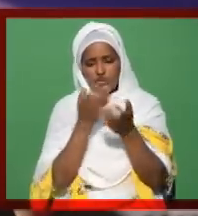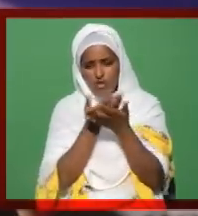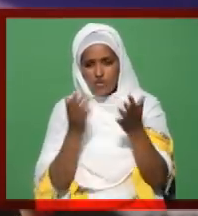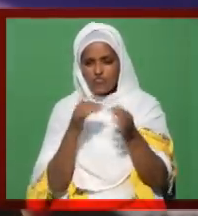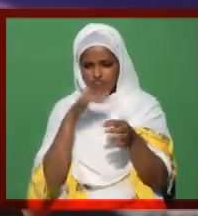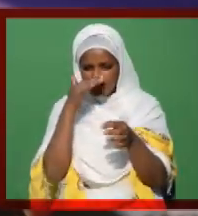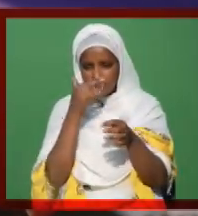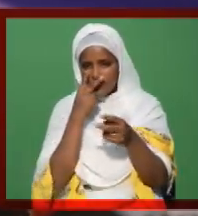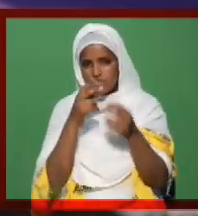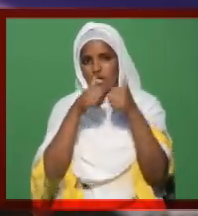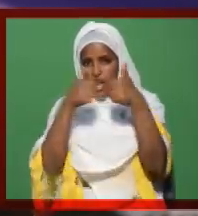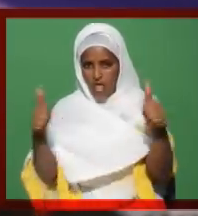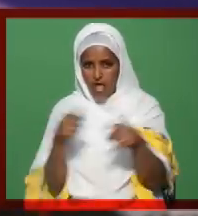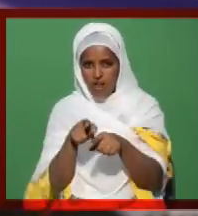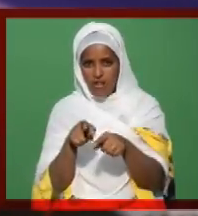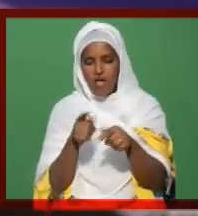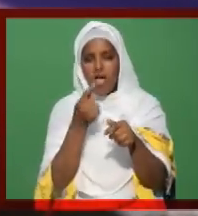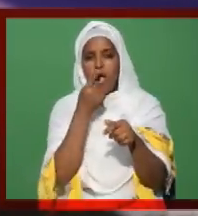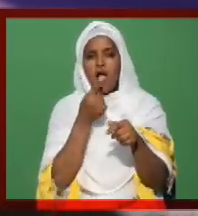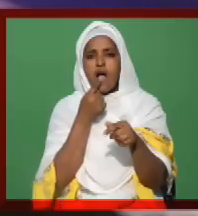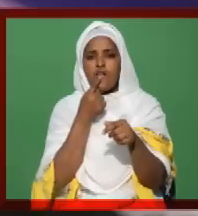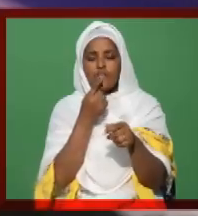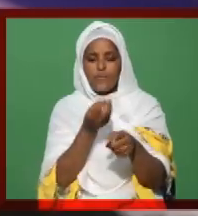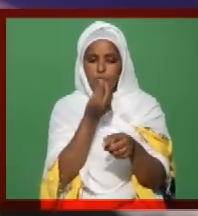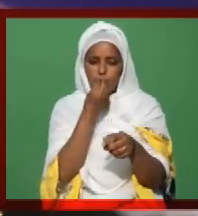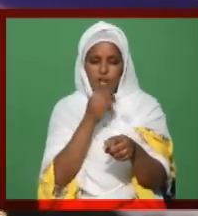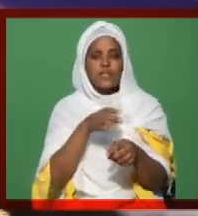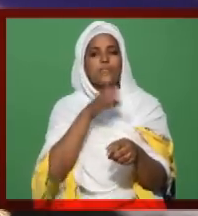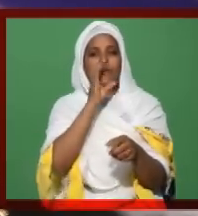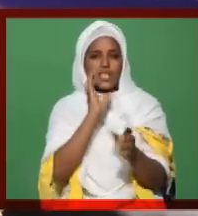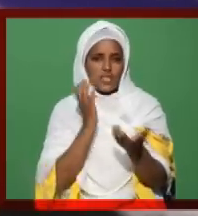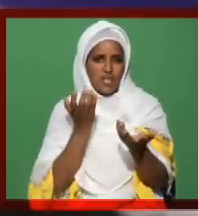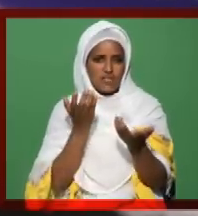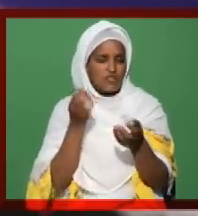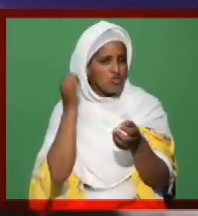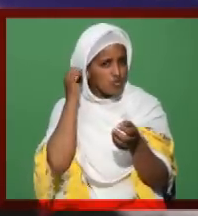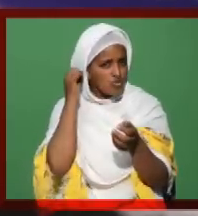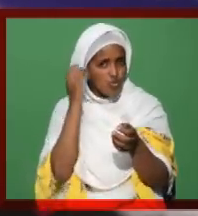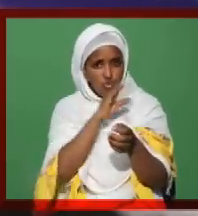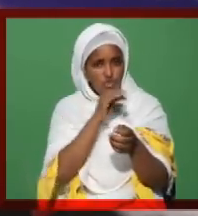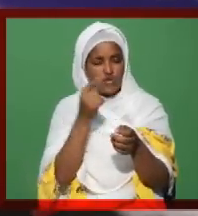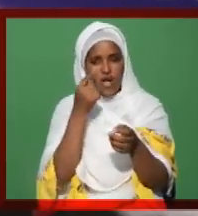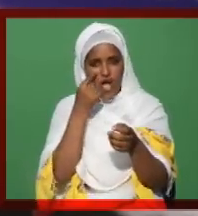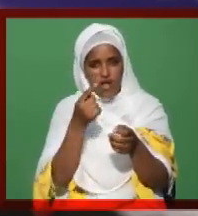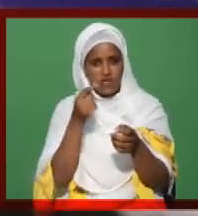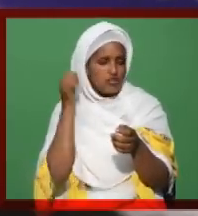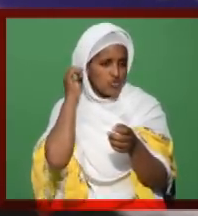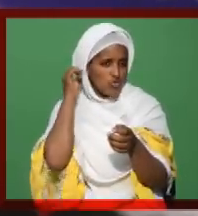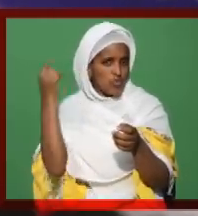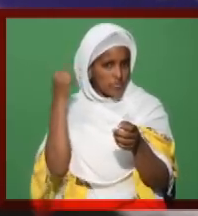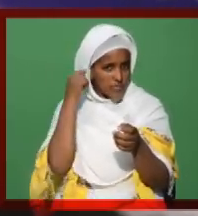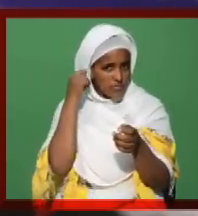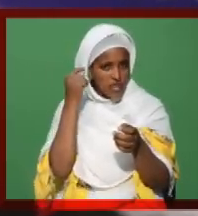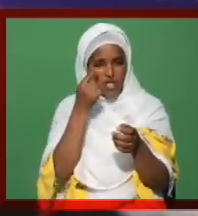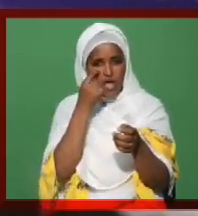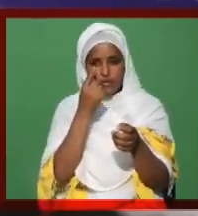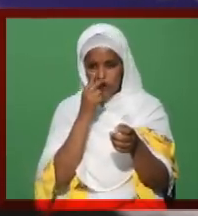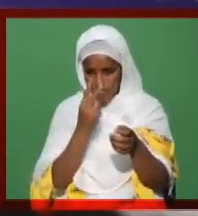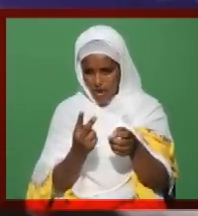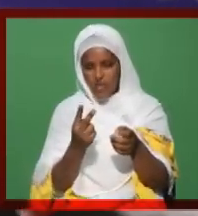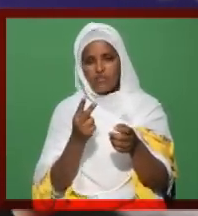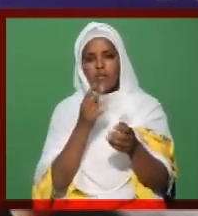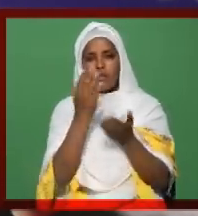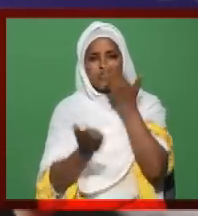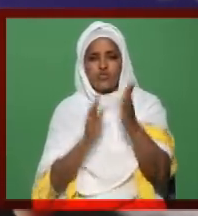ملايات اف بمغلطه متتات جورو ناين جورو بمسماتين بماتي اجل جلال